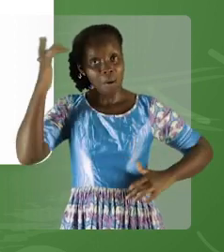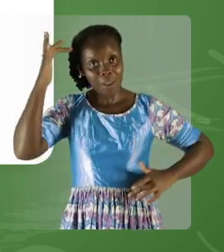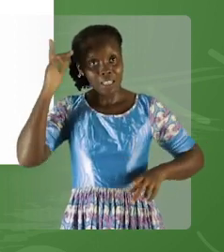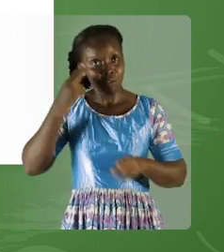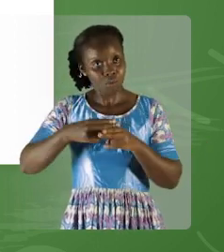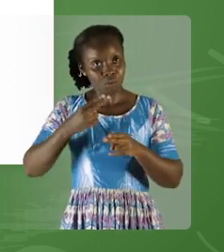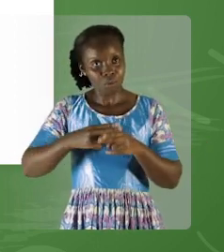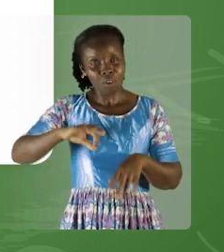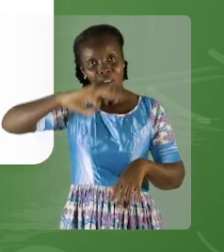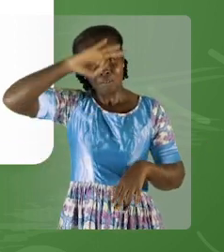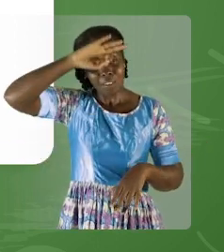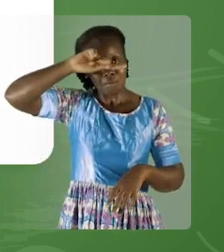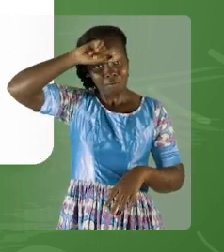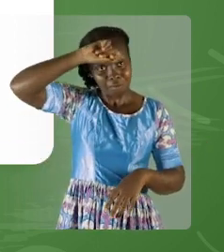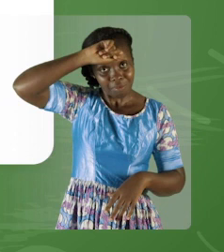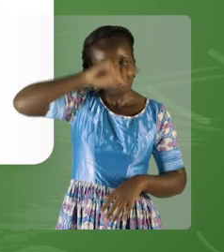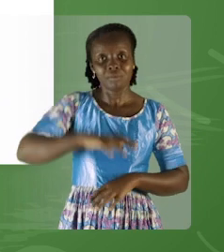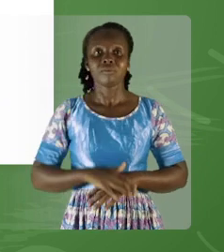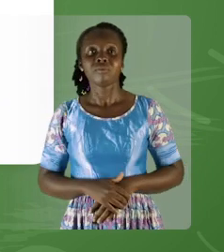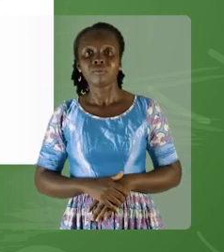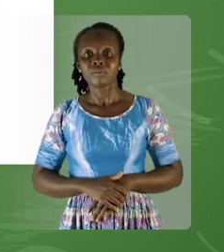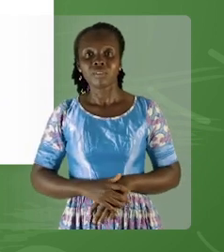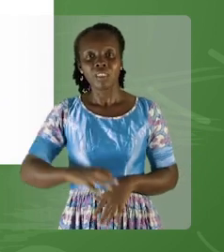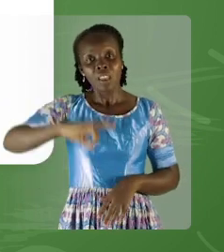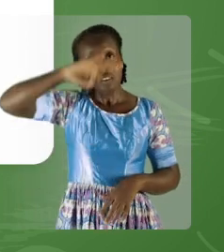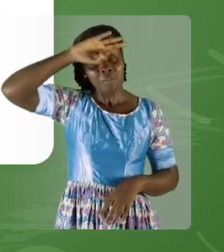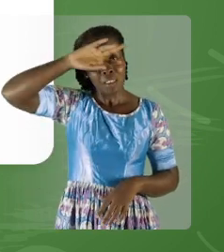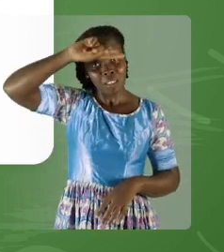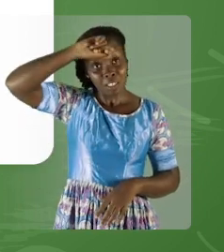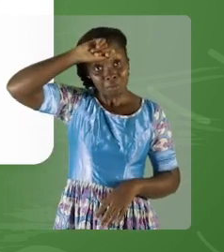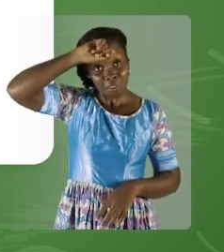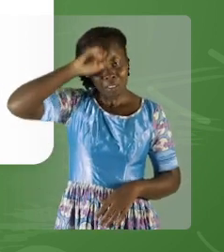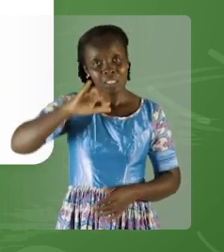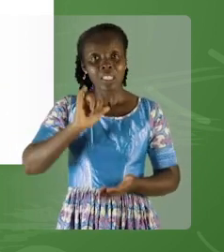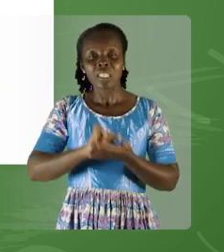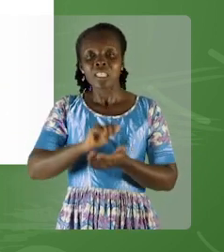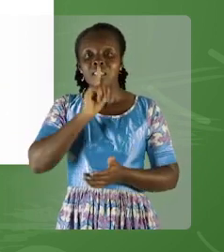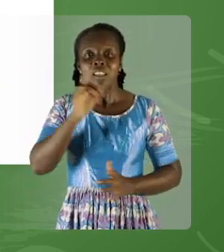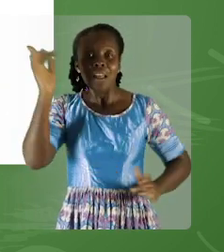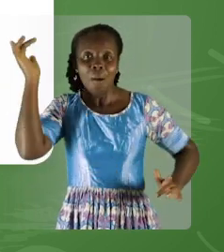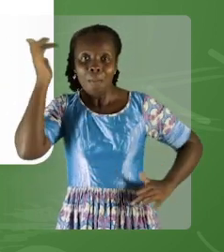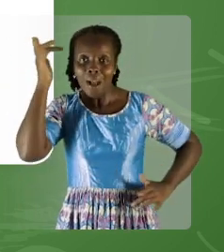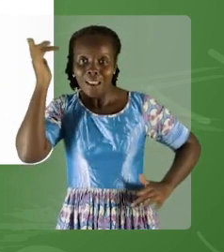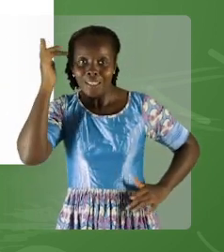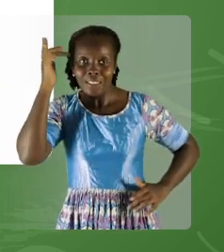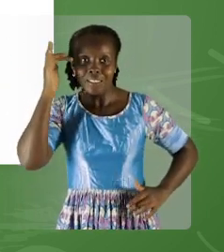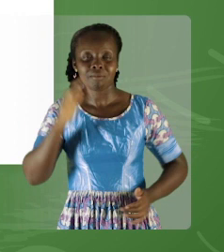fièvre typhoïde. La fièvre typhoïde est une